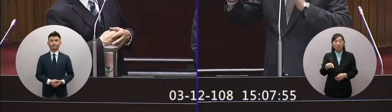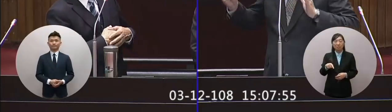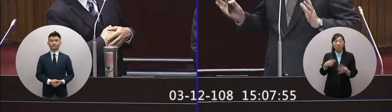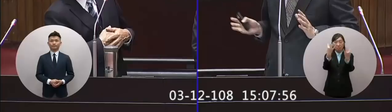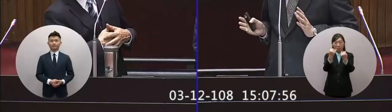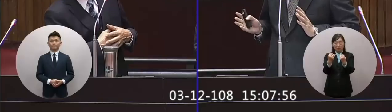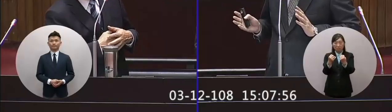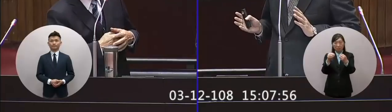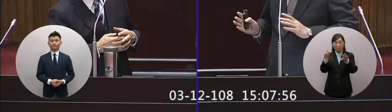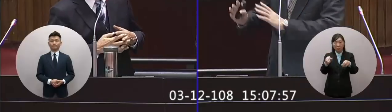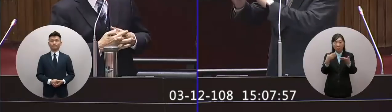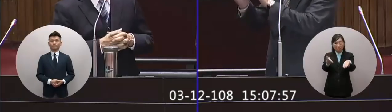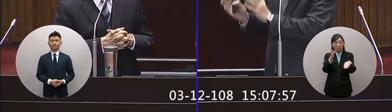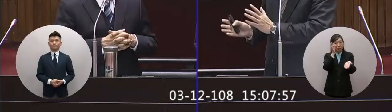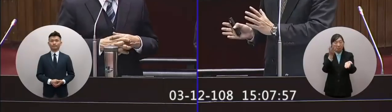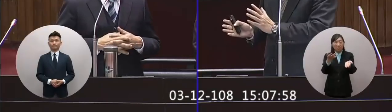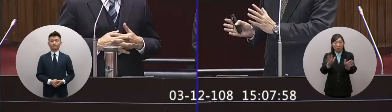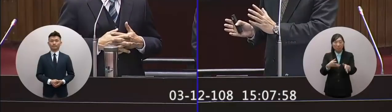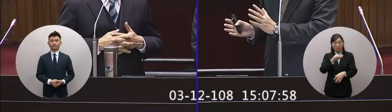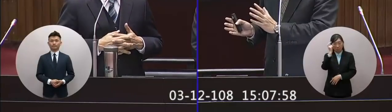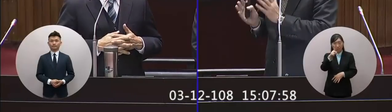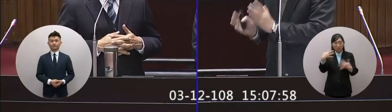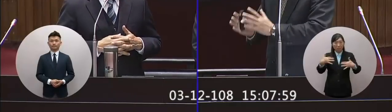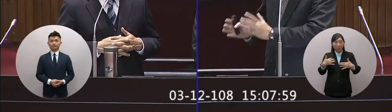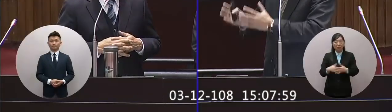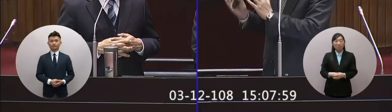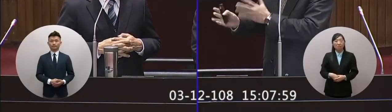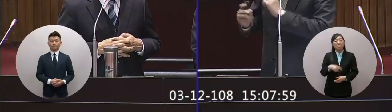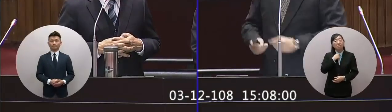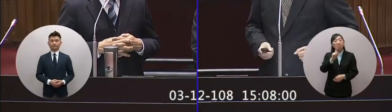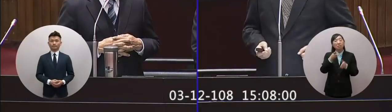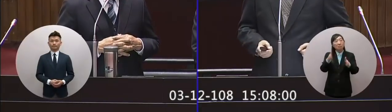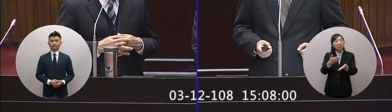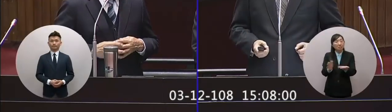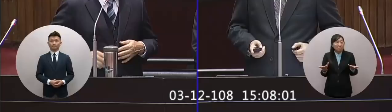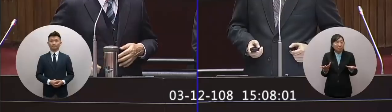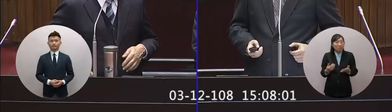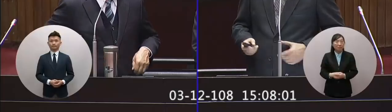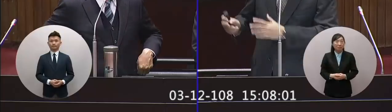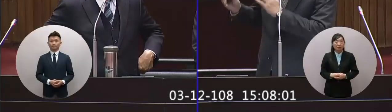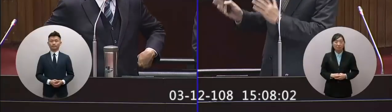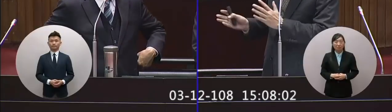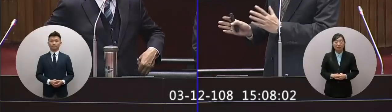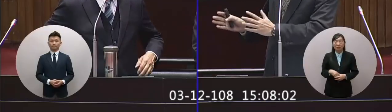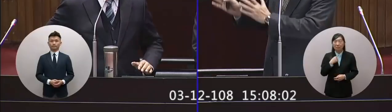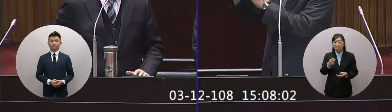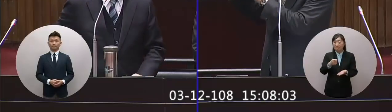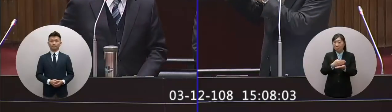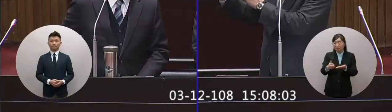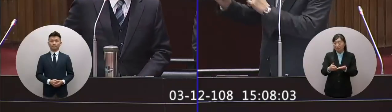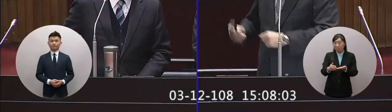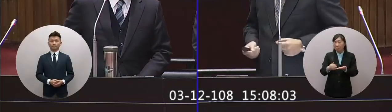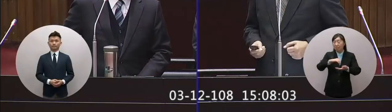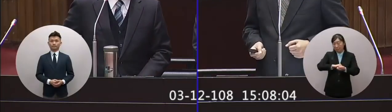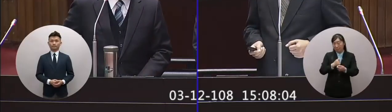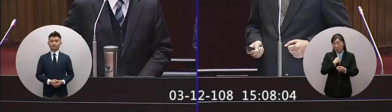字、大数据翻出来看，然后看到问题，咱要安怎来解决这个问题？那要安怎解决这个问题？我们就